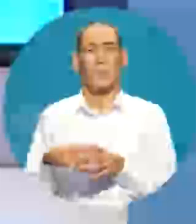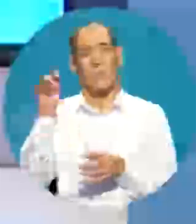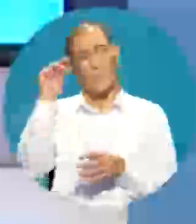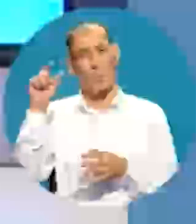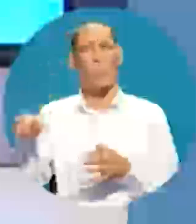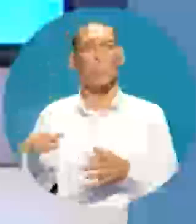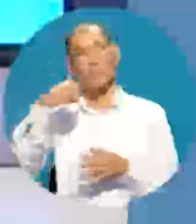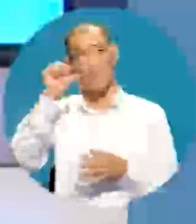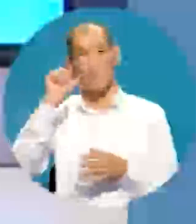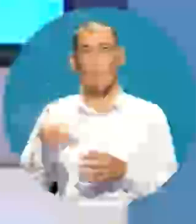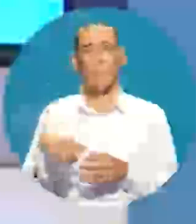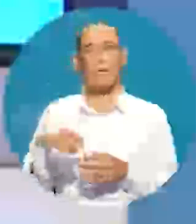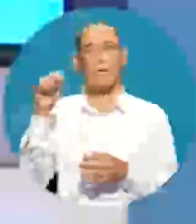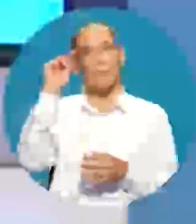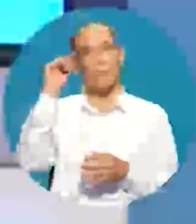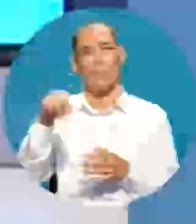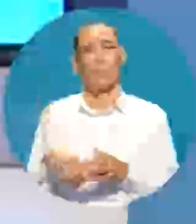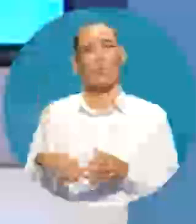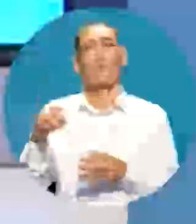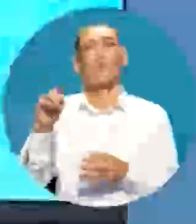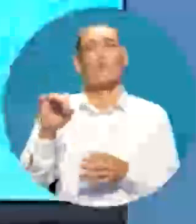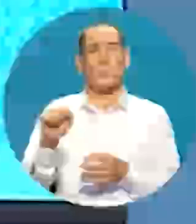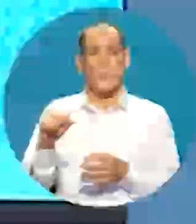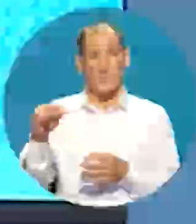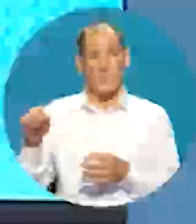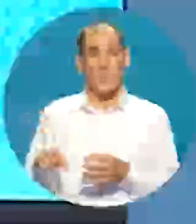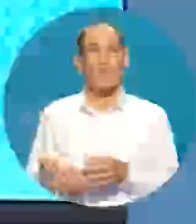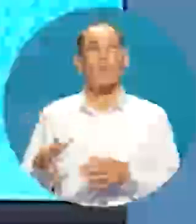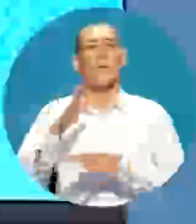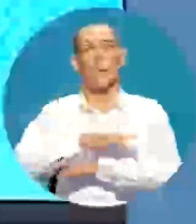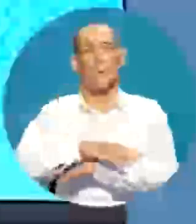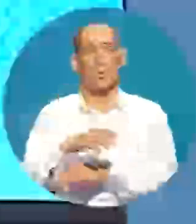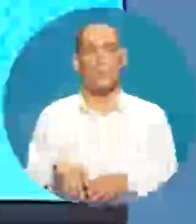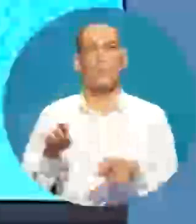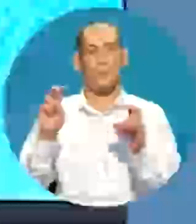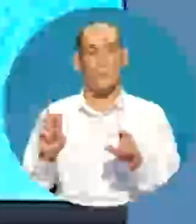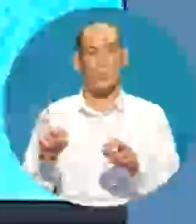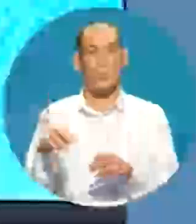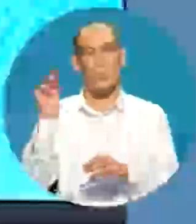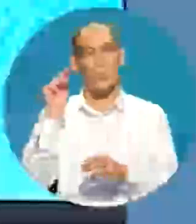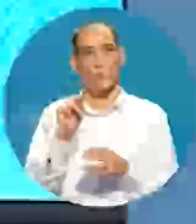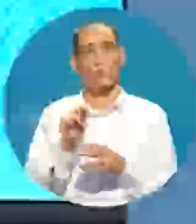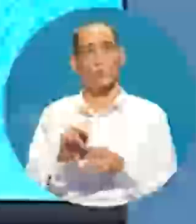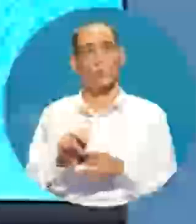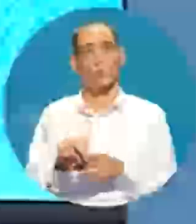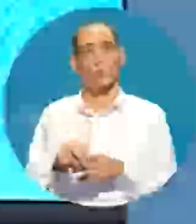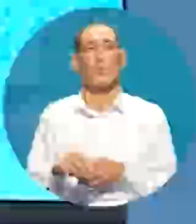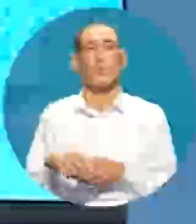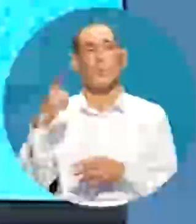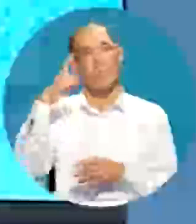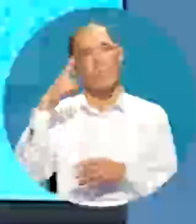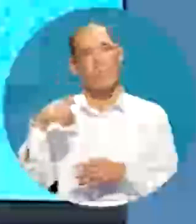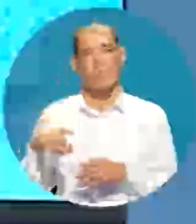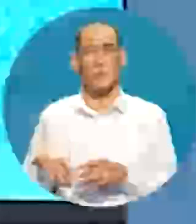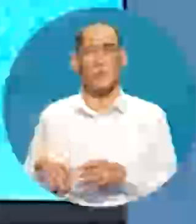Oquşlar, keşegi sabağımızda da uruşkanı kalay ıslaudı, hem partada kalay oturudu üretken edim. Bugün de tağı bir